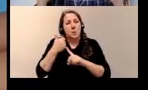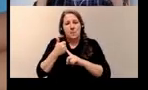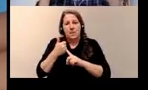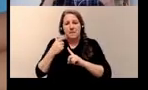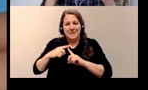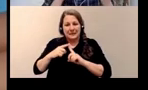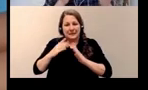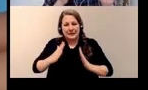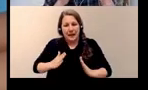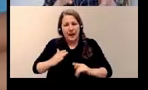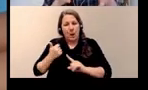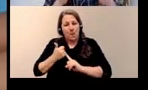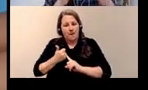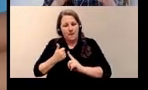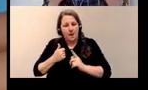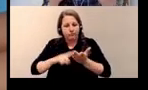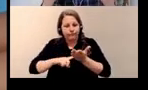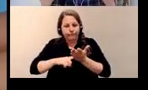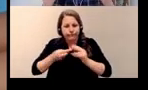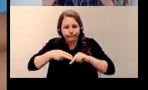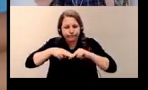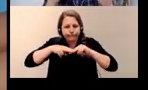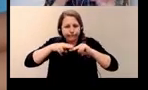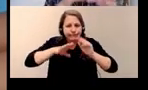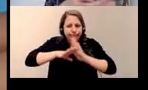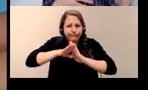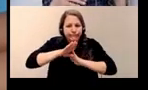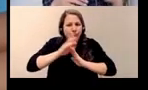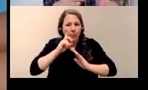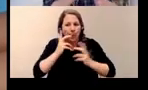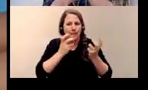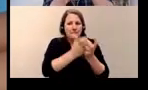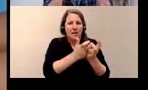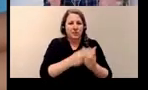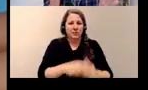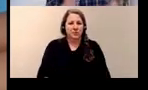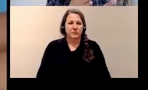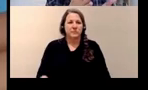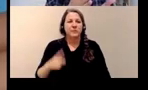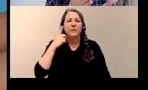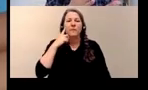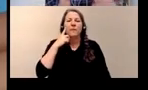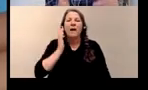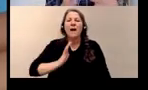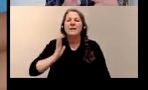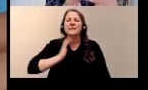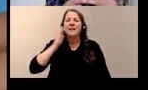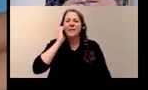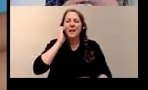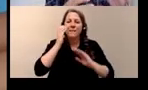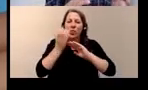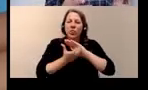là, en l'occurrence, je ne sais pas si vous voyez sur l'image, mais donc le technicien s'est emparé d'une coque de téléphone qui était dans la boutique, qui